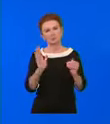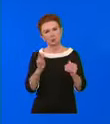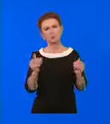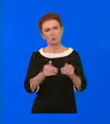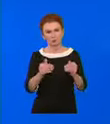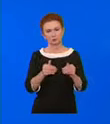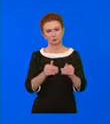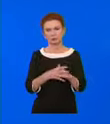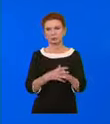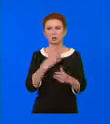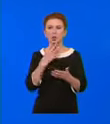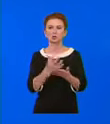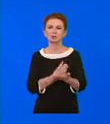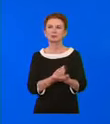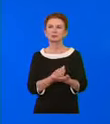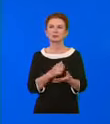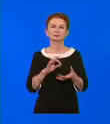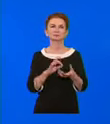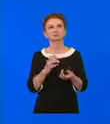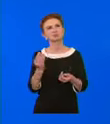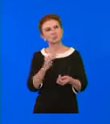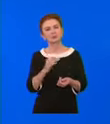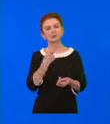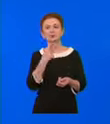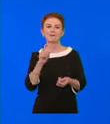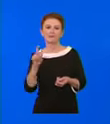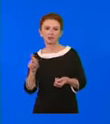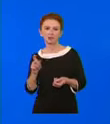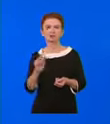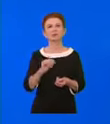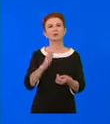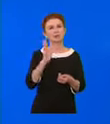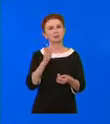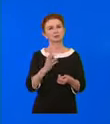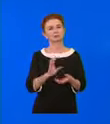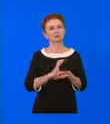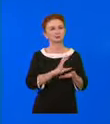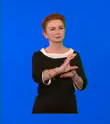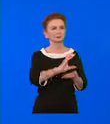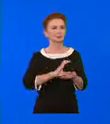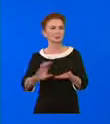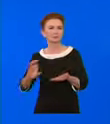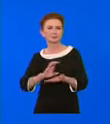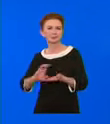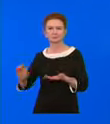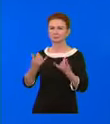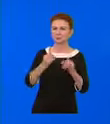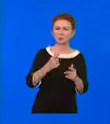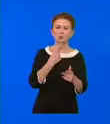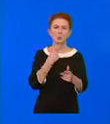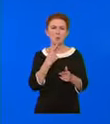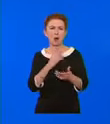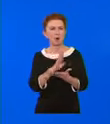będziemy jeszcze w kwietniu chcieli dystrybuować je wśród firm mikro, małych, średnich, to te pierwsze